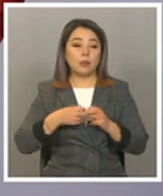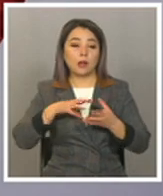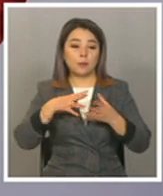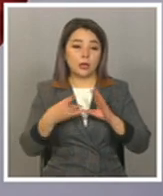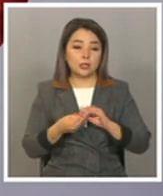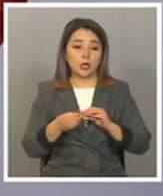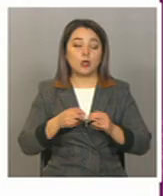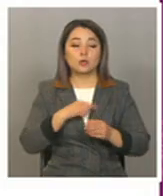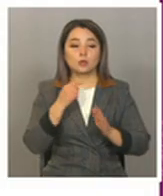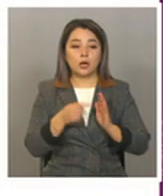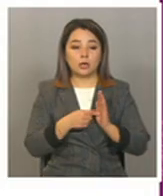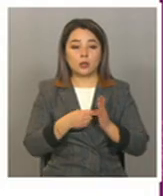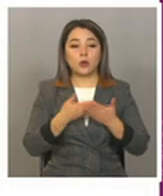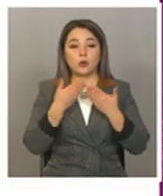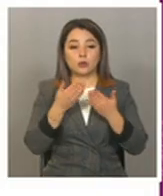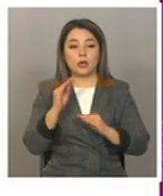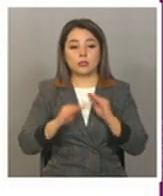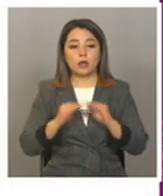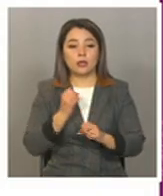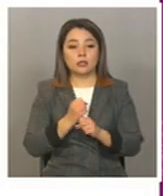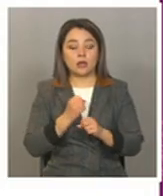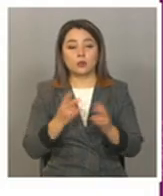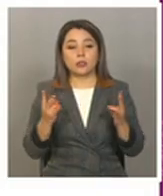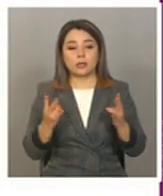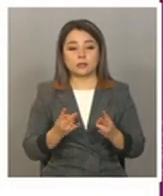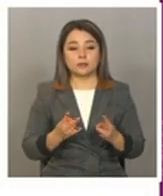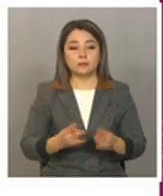сұрақтар құрастырыңыз.